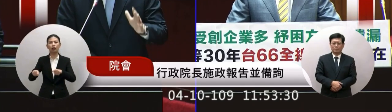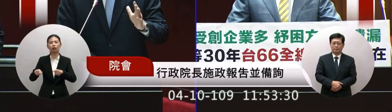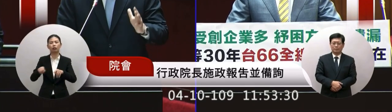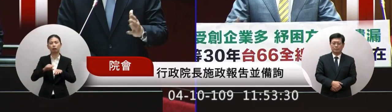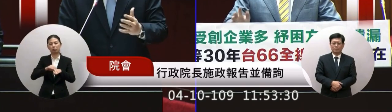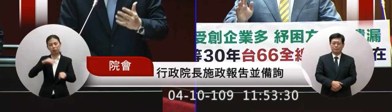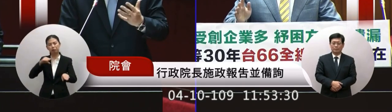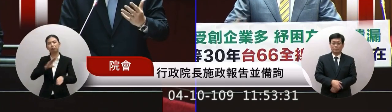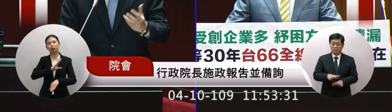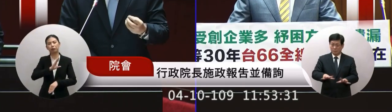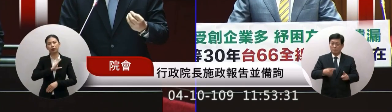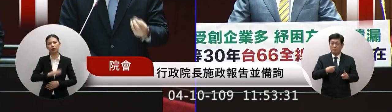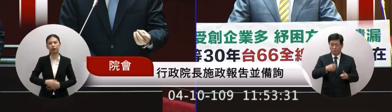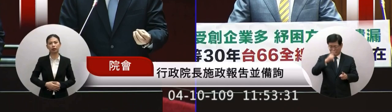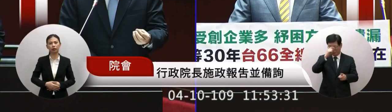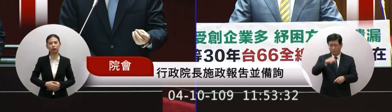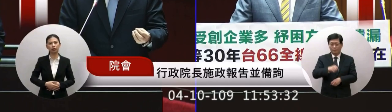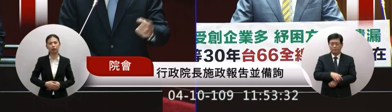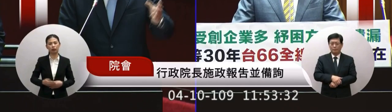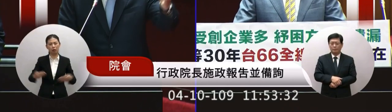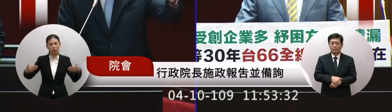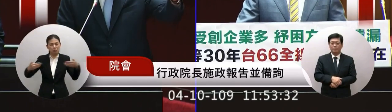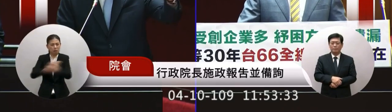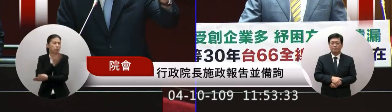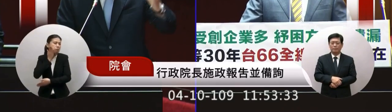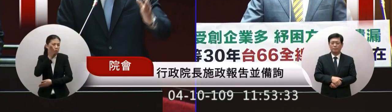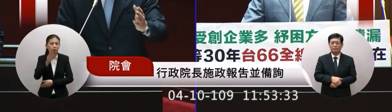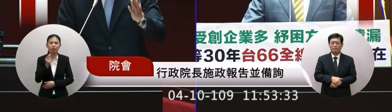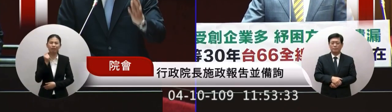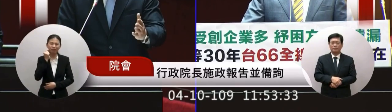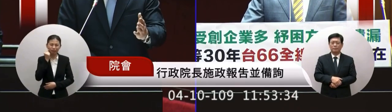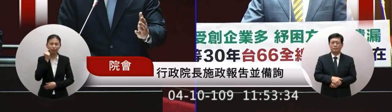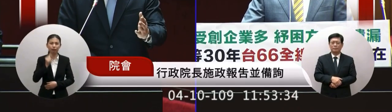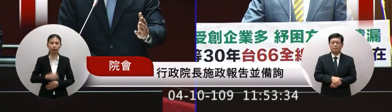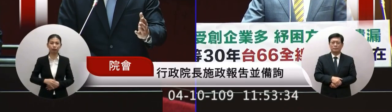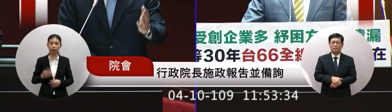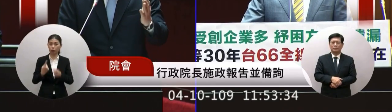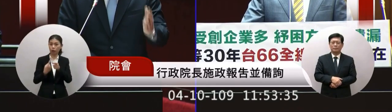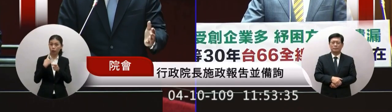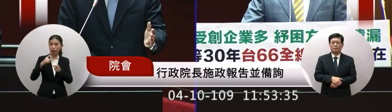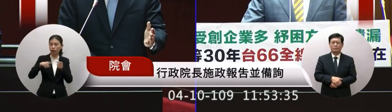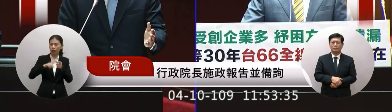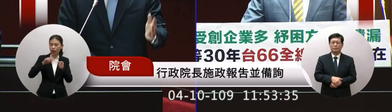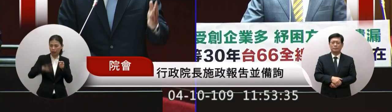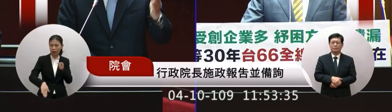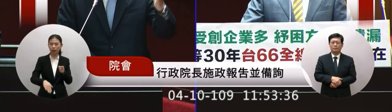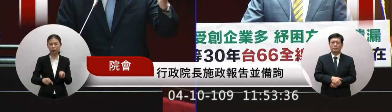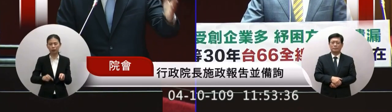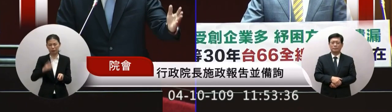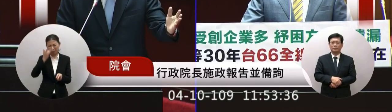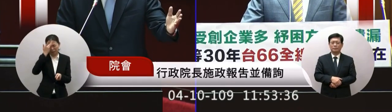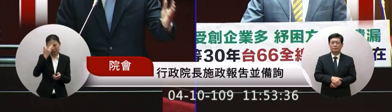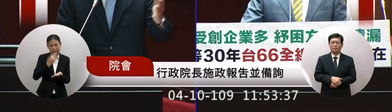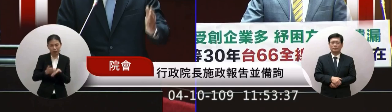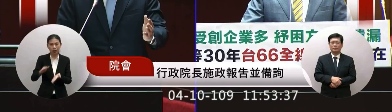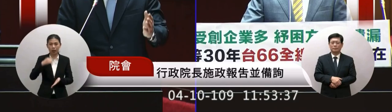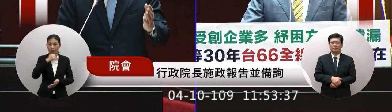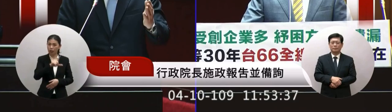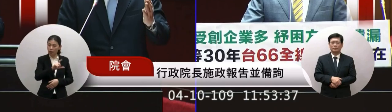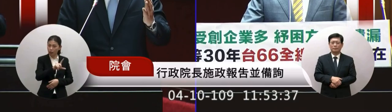那那个功效没有办法出来。因此在去年底我们克服了万难，把台66